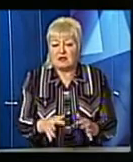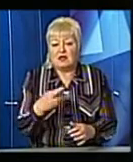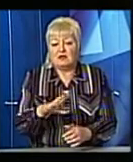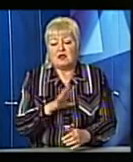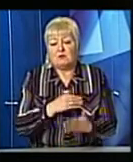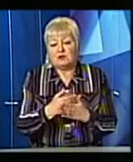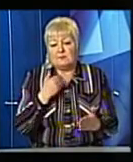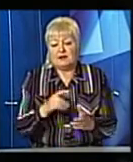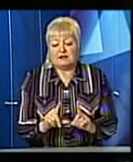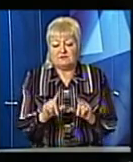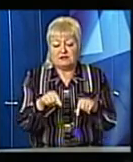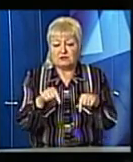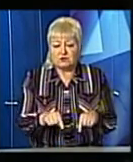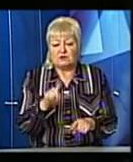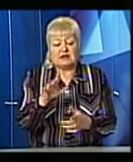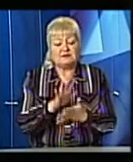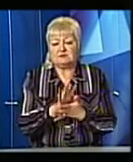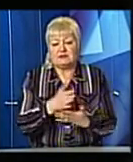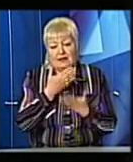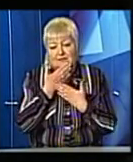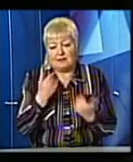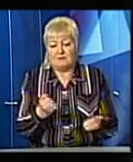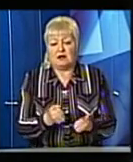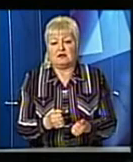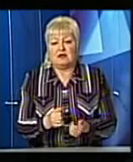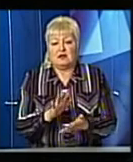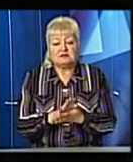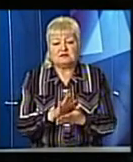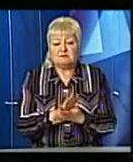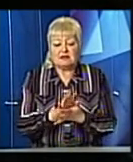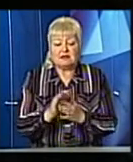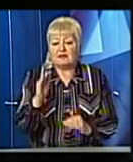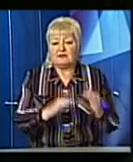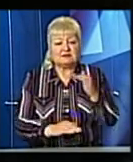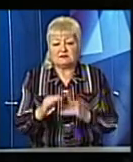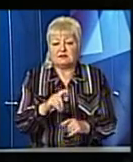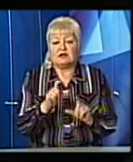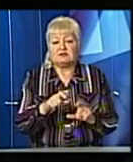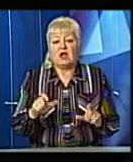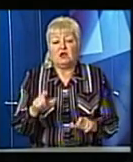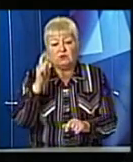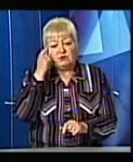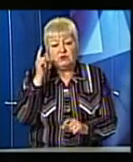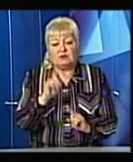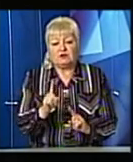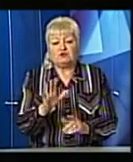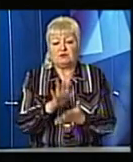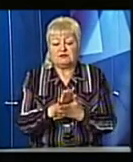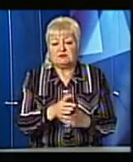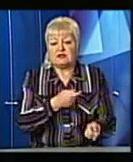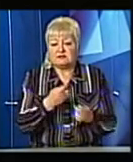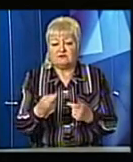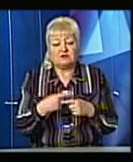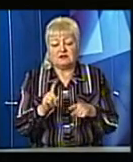перед виїздом сюди. Там сміття немає, сміття не складується. Люди думали, що сюди буде завозитися сміття, також це не